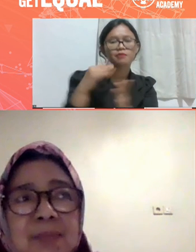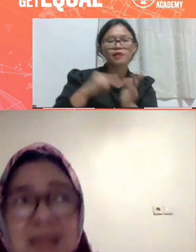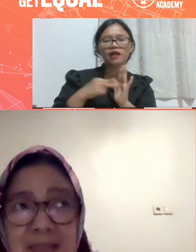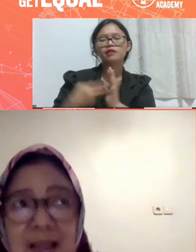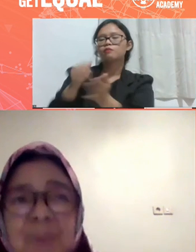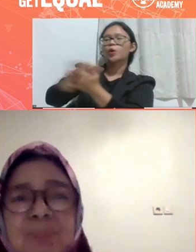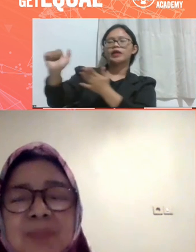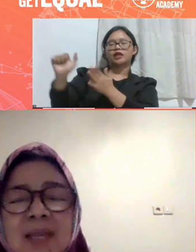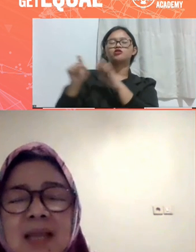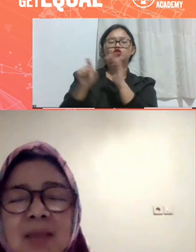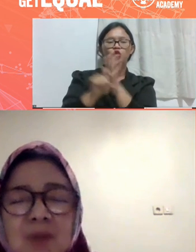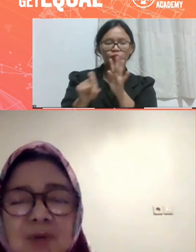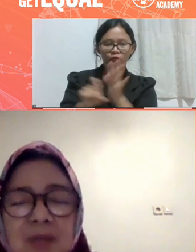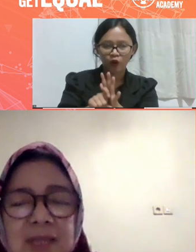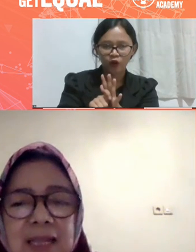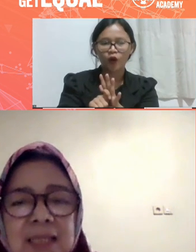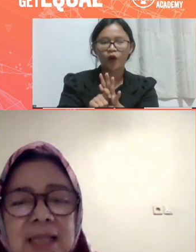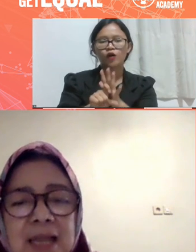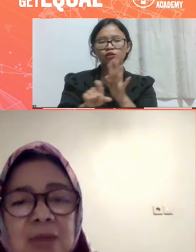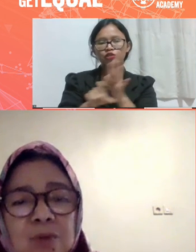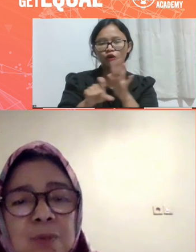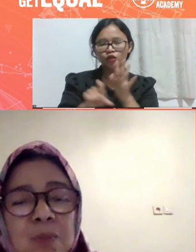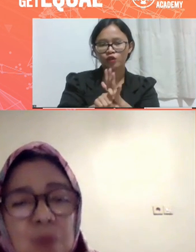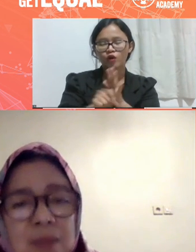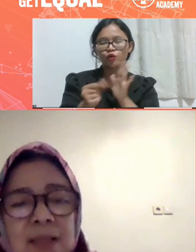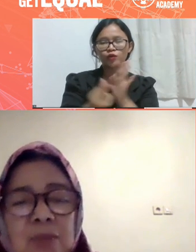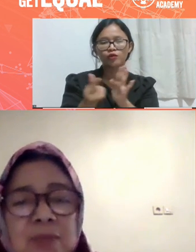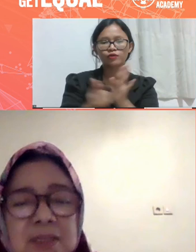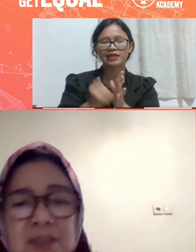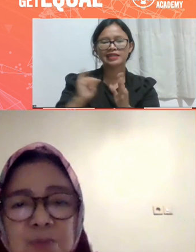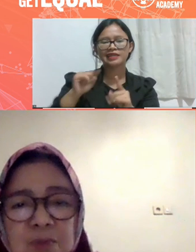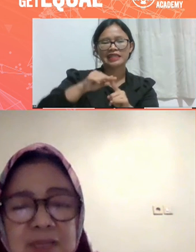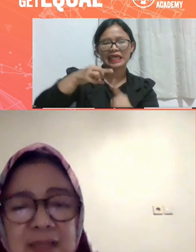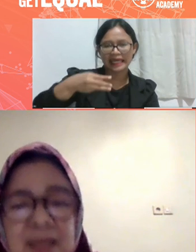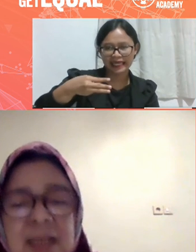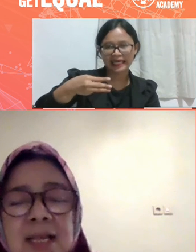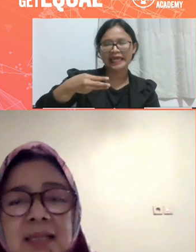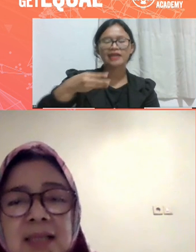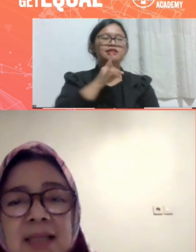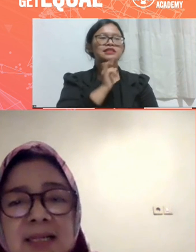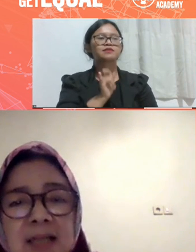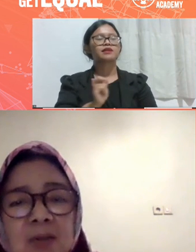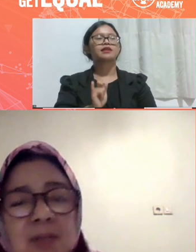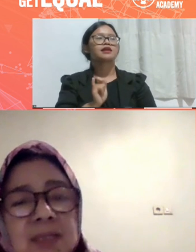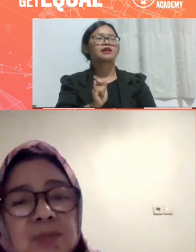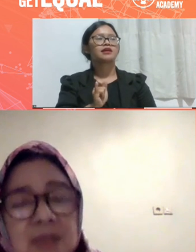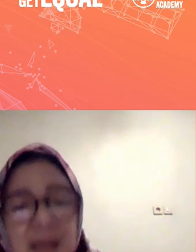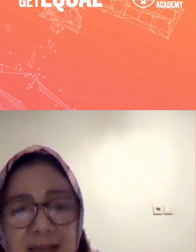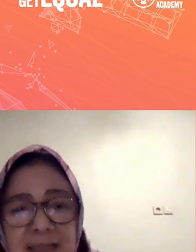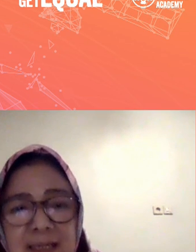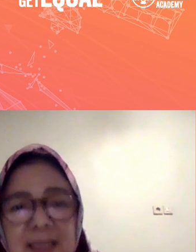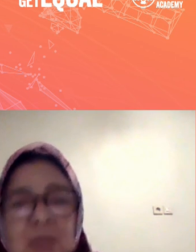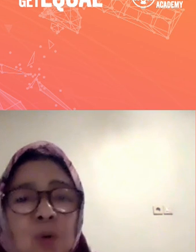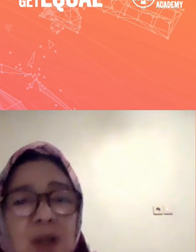tadi misalnya dalam Undang-Undang ITE dilarang untuk memuat atau mendistribusikan terkait dengan konten